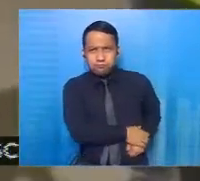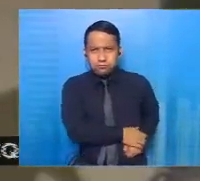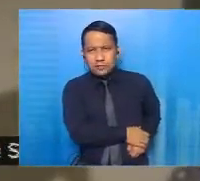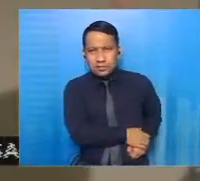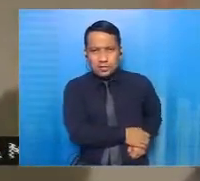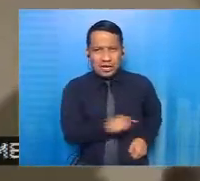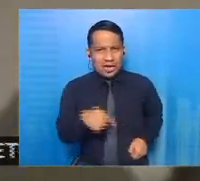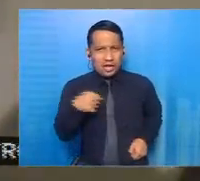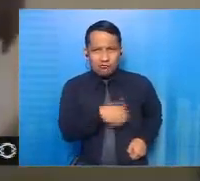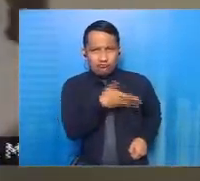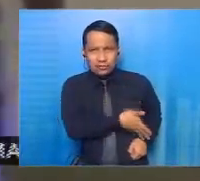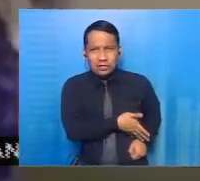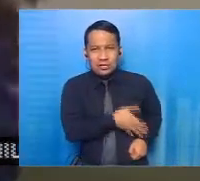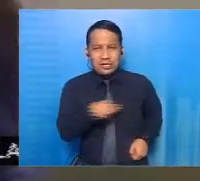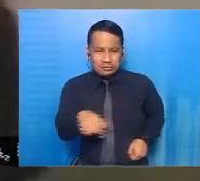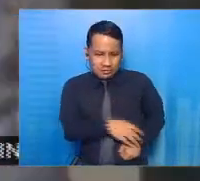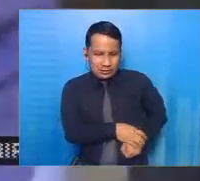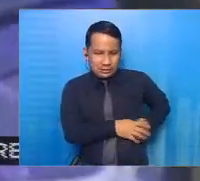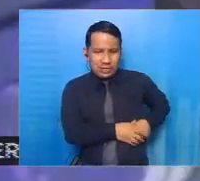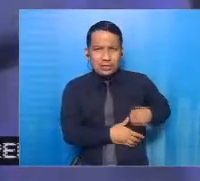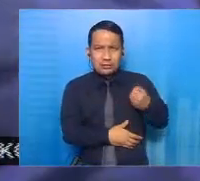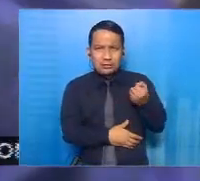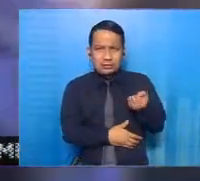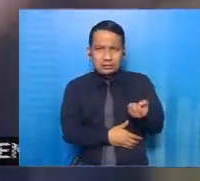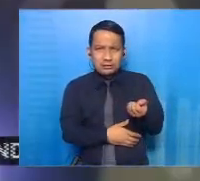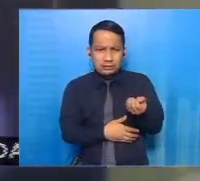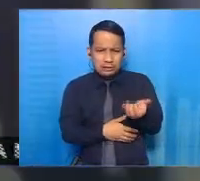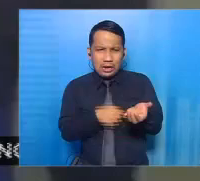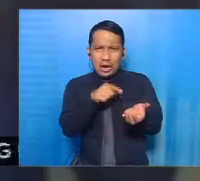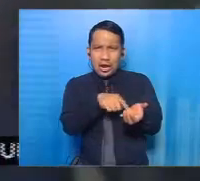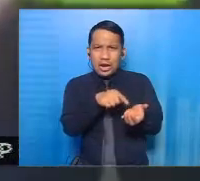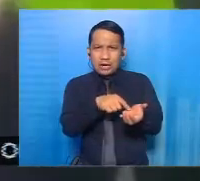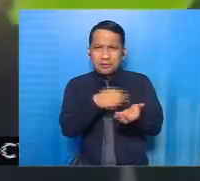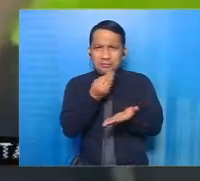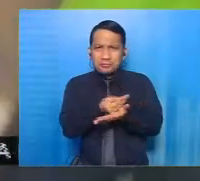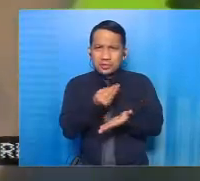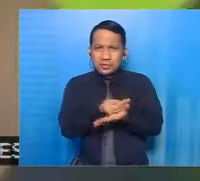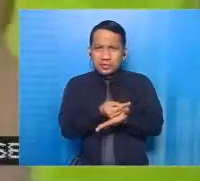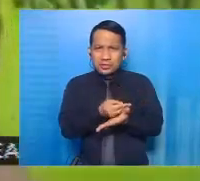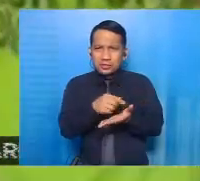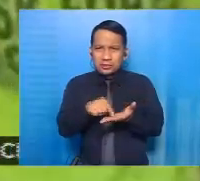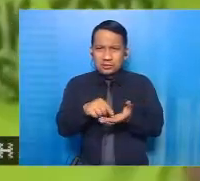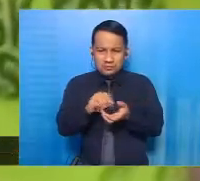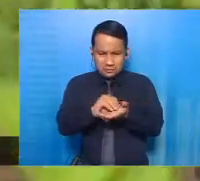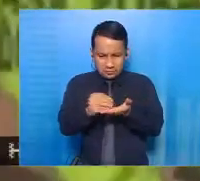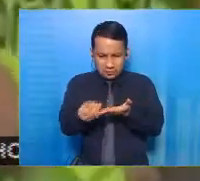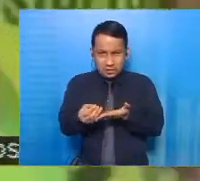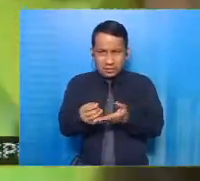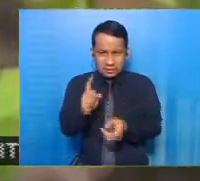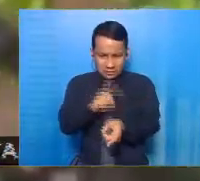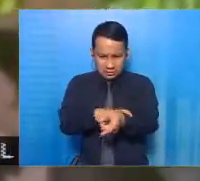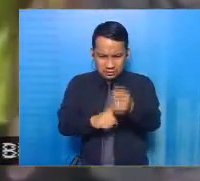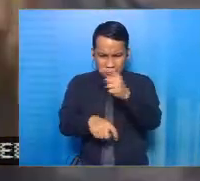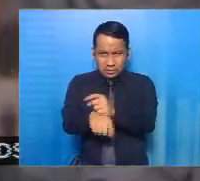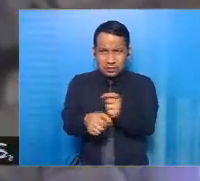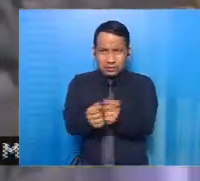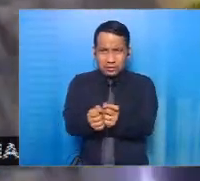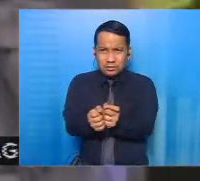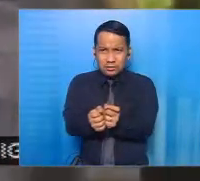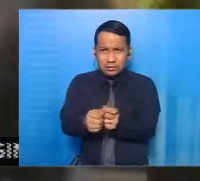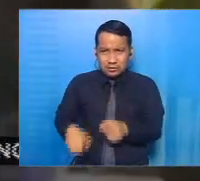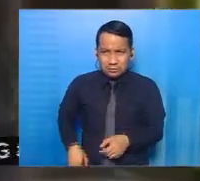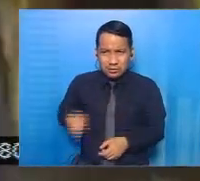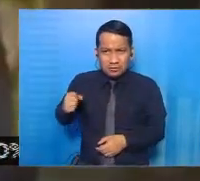ng kanyang shorts. Nang ilabas niya ito, napansing may hawak siyang pera. Pero nang pinupusasan na siya ng mga pulis, bigla siyang